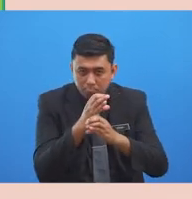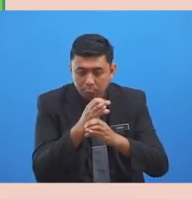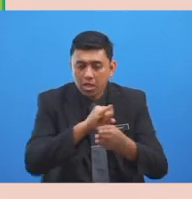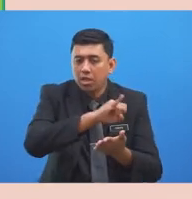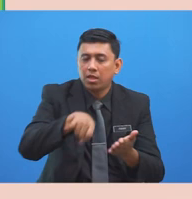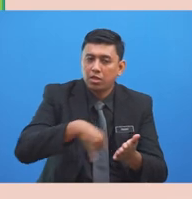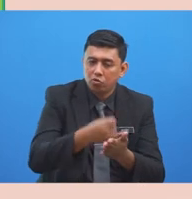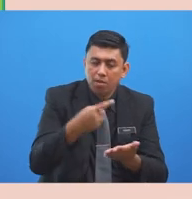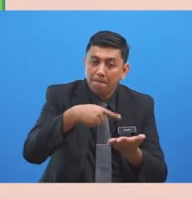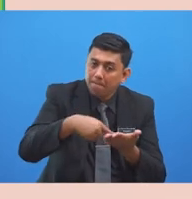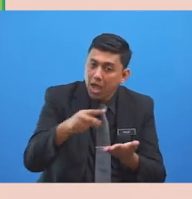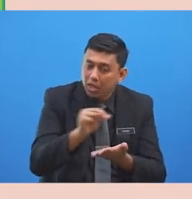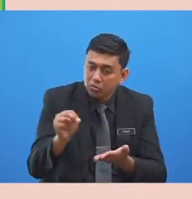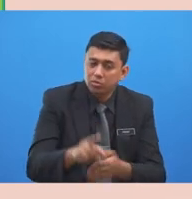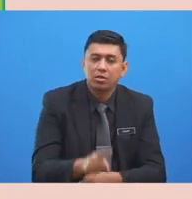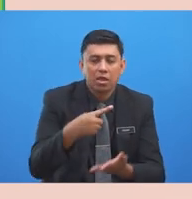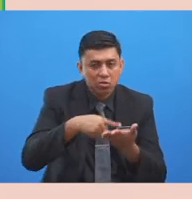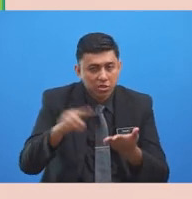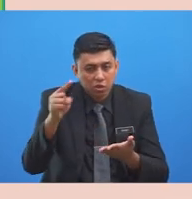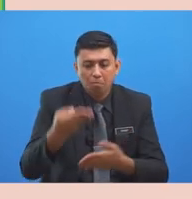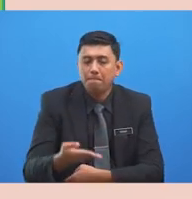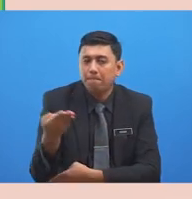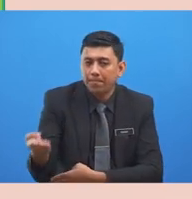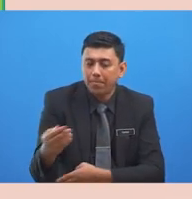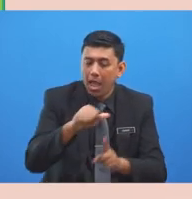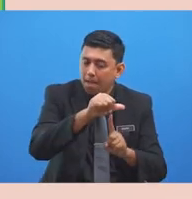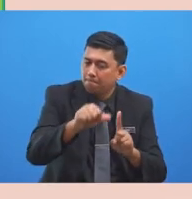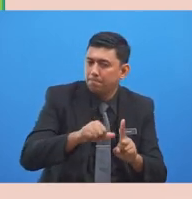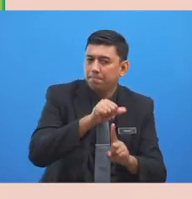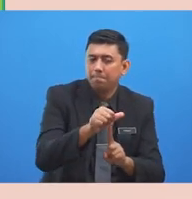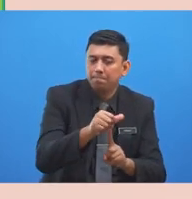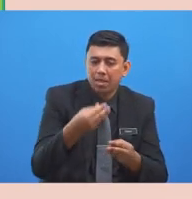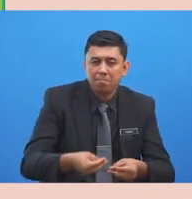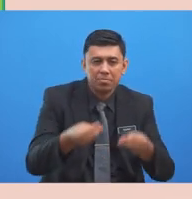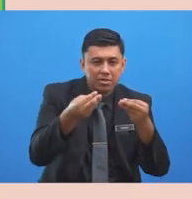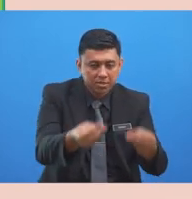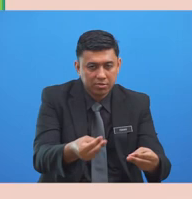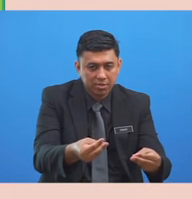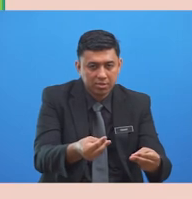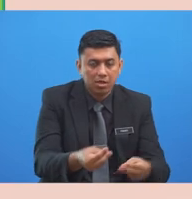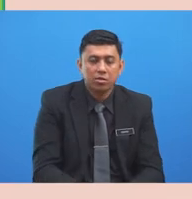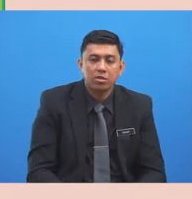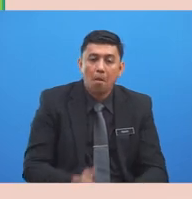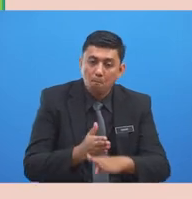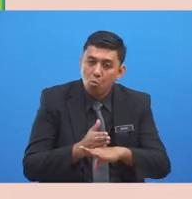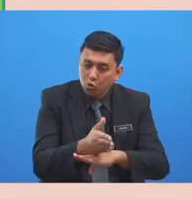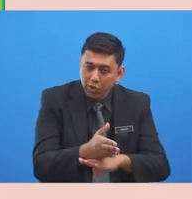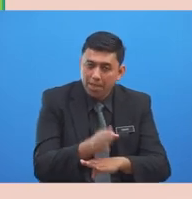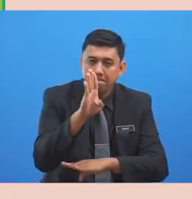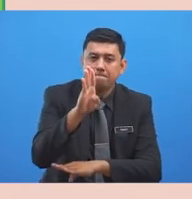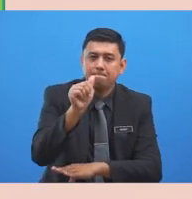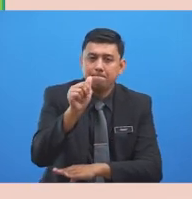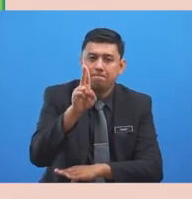mencari jumlah bayaran suatu barang apabila diberikan potongan